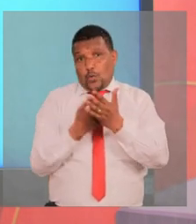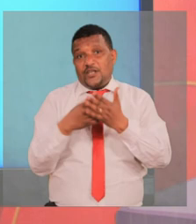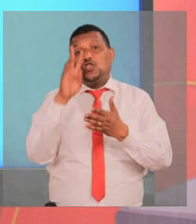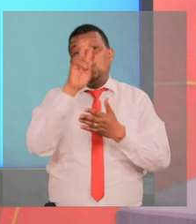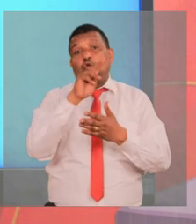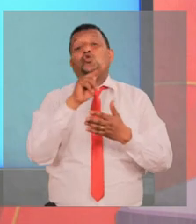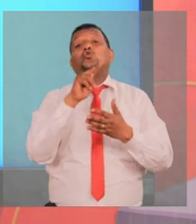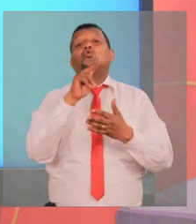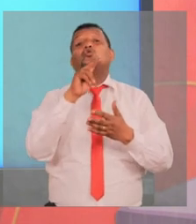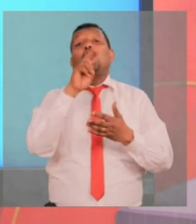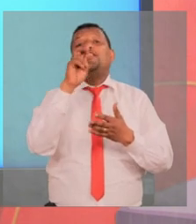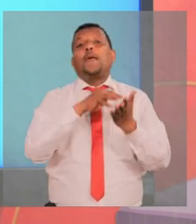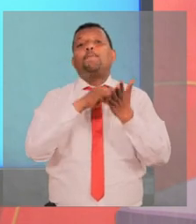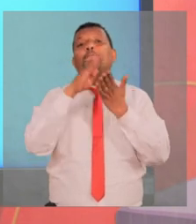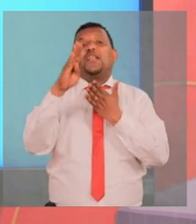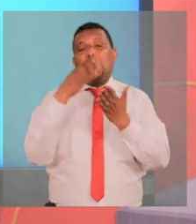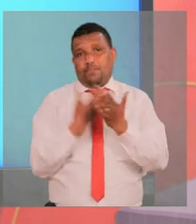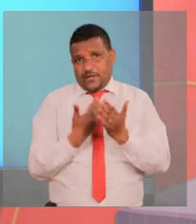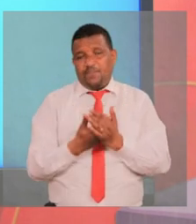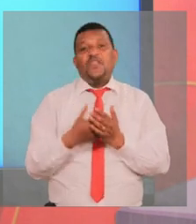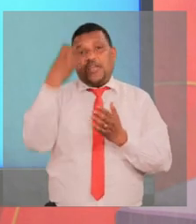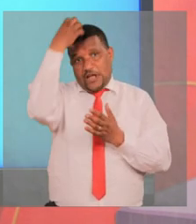100 नंबर